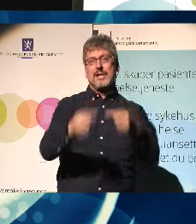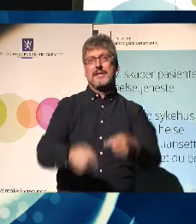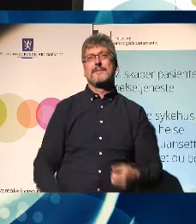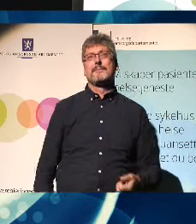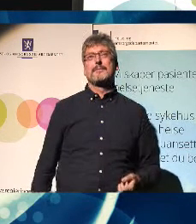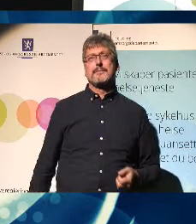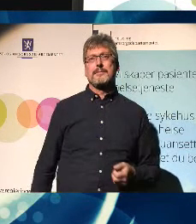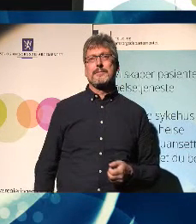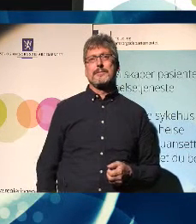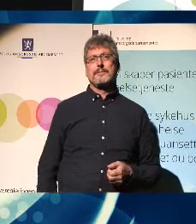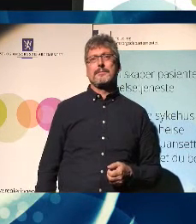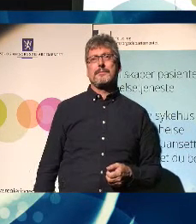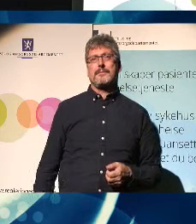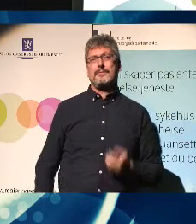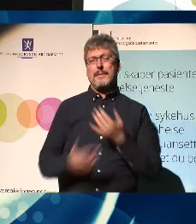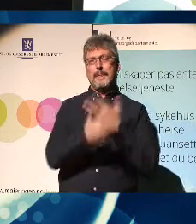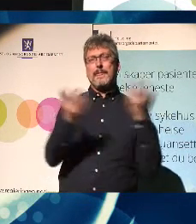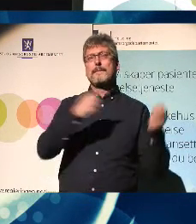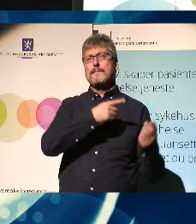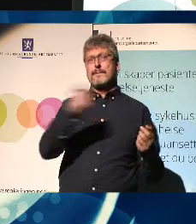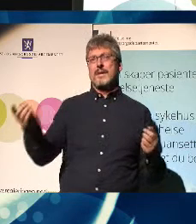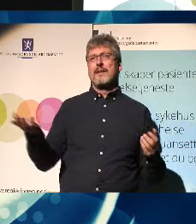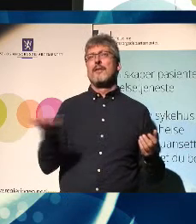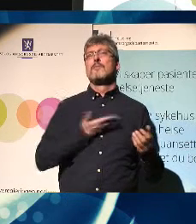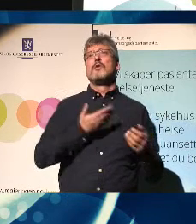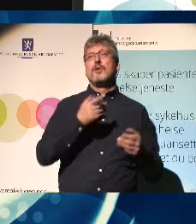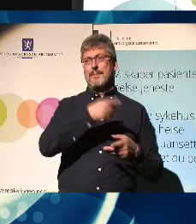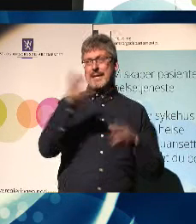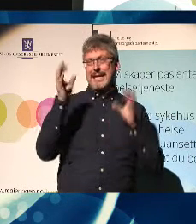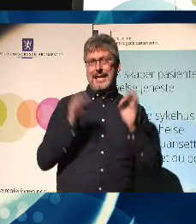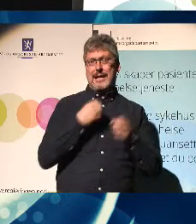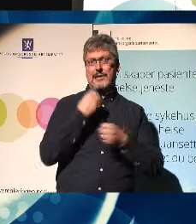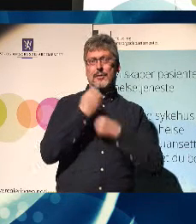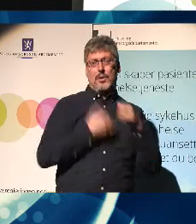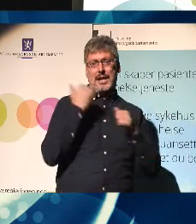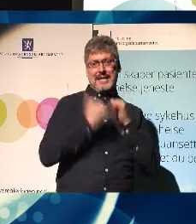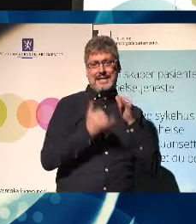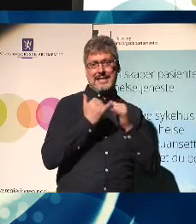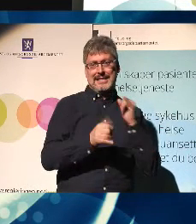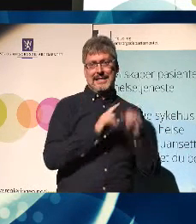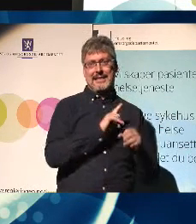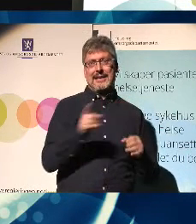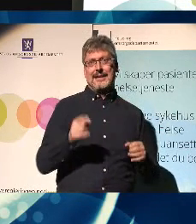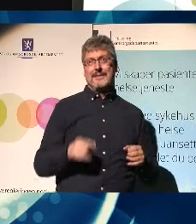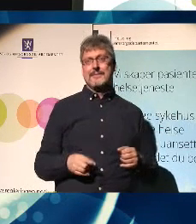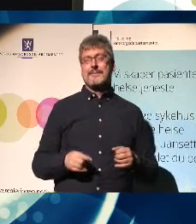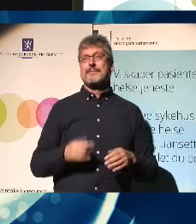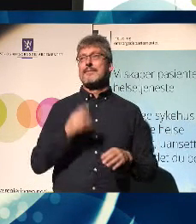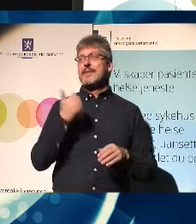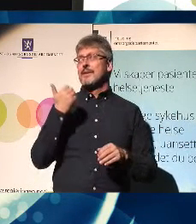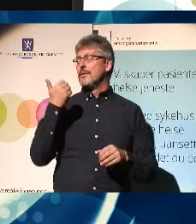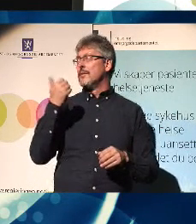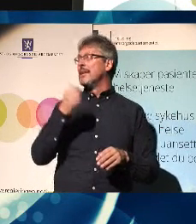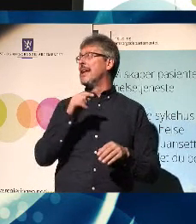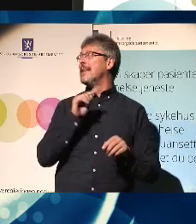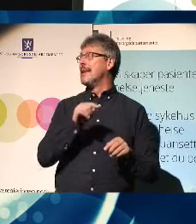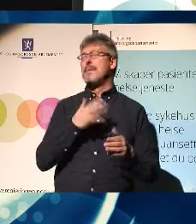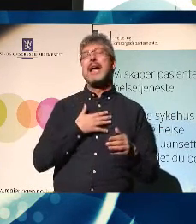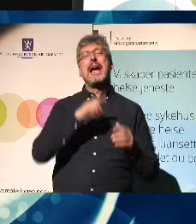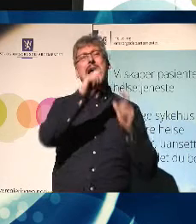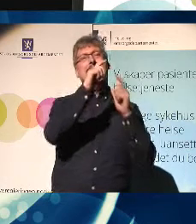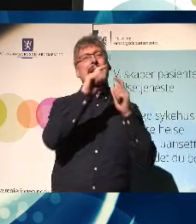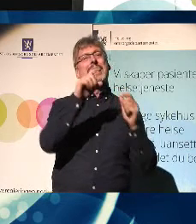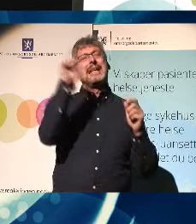Mange av dere har hatt mye med disse tingene å gjøre i det siste, og det altså under dette med et risikobilde